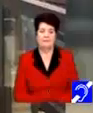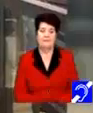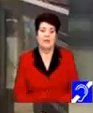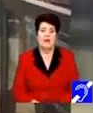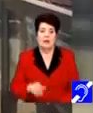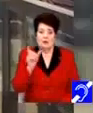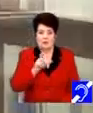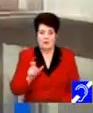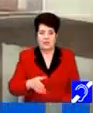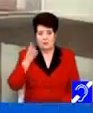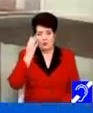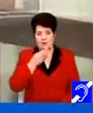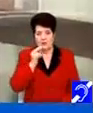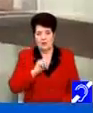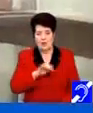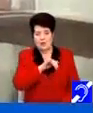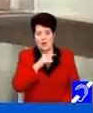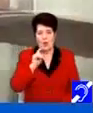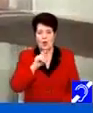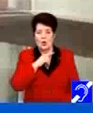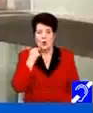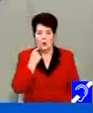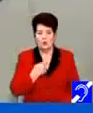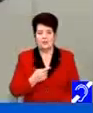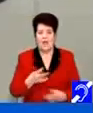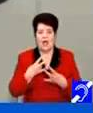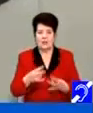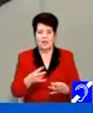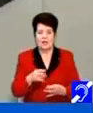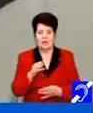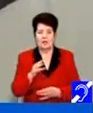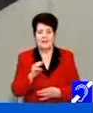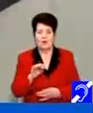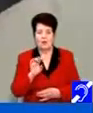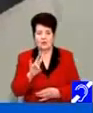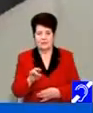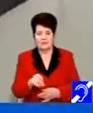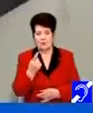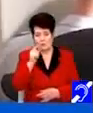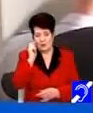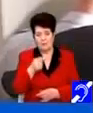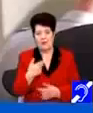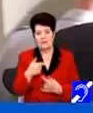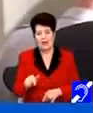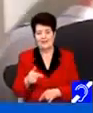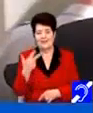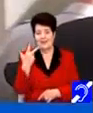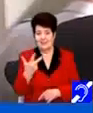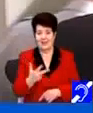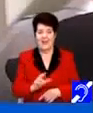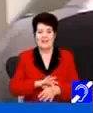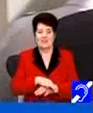Un cetățean moldovean este acuzat în Rusia de organizarea unui atac terorist. Presa rusă scrie că bărbatul, împreună cu alți 3 complici din Tajikistan, ar